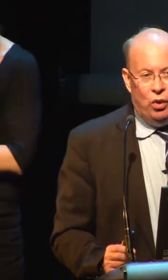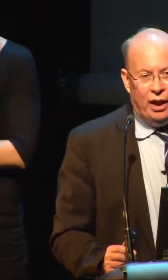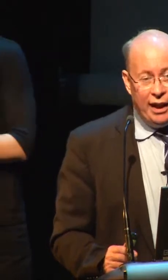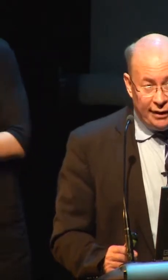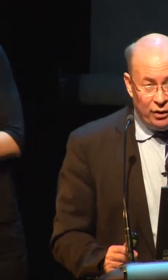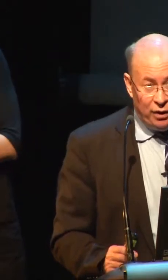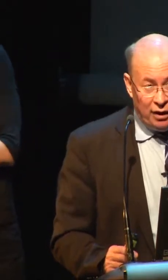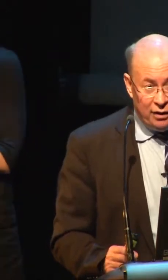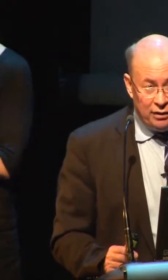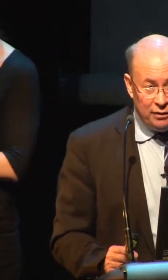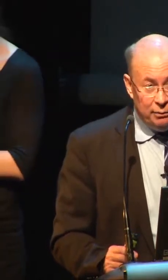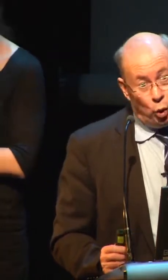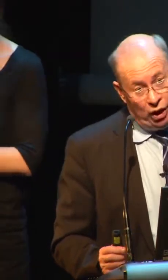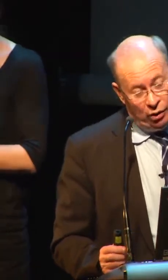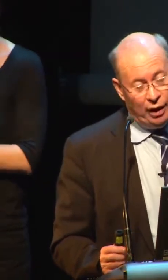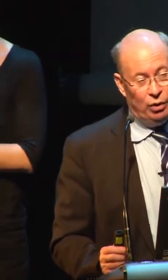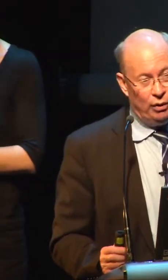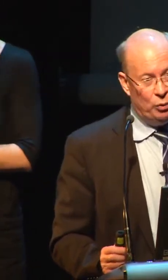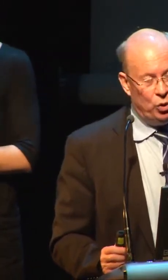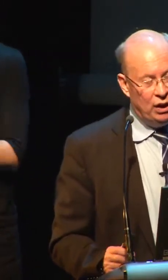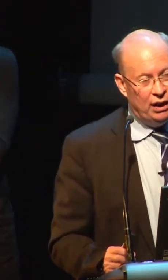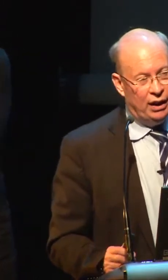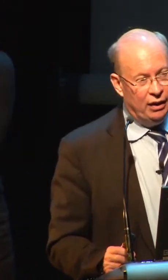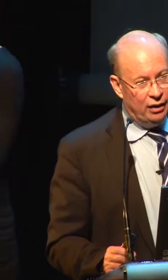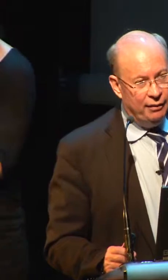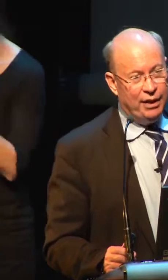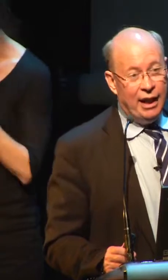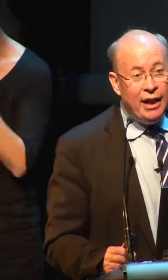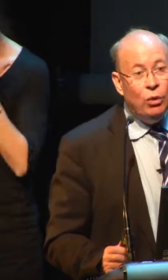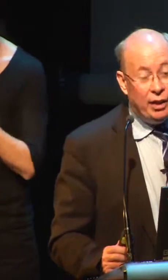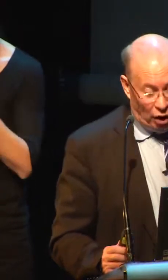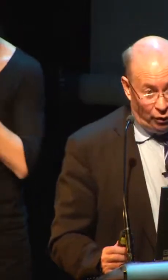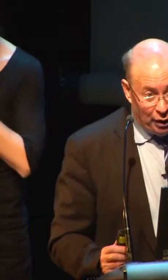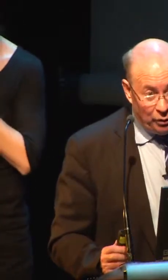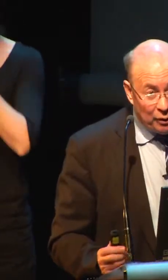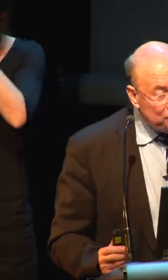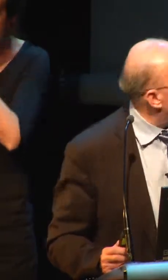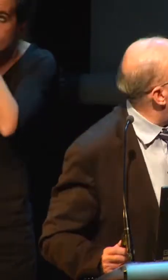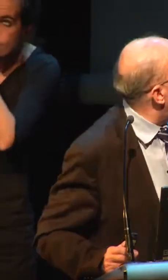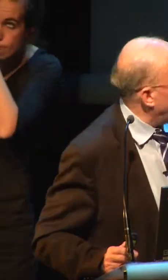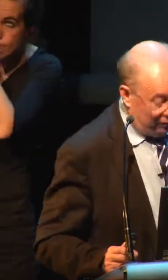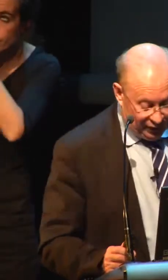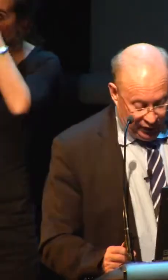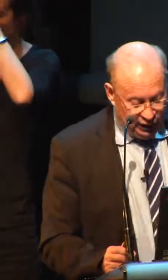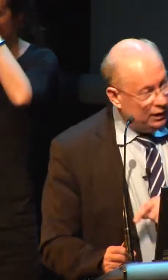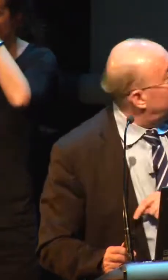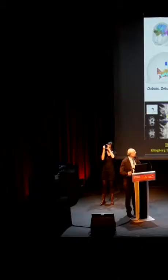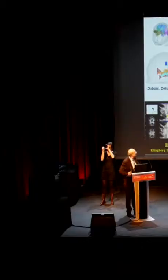beaucoup la graisse qu'on va manger. Donc il faut faire attention à ce qu'on mange. C'est elle qui nous rend intelligents, finalement. Non. Voilà.